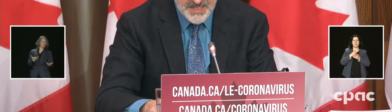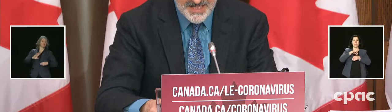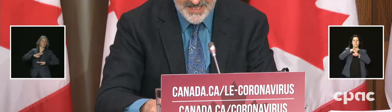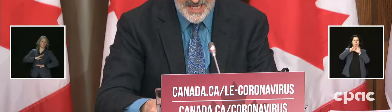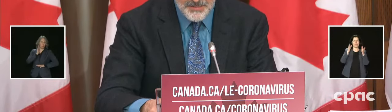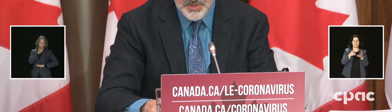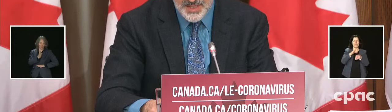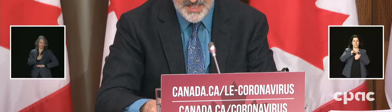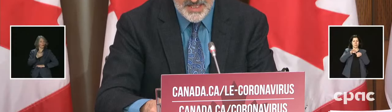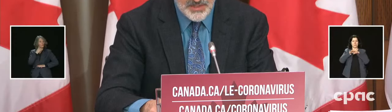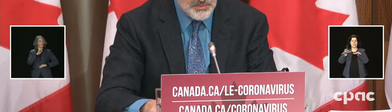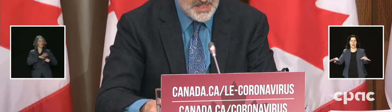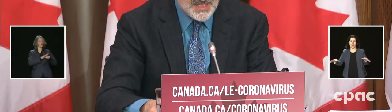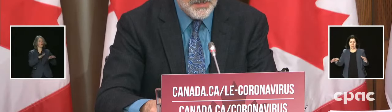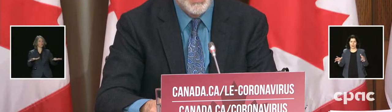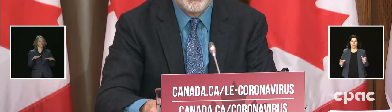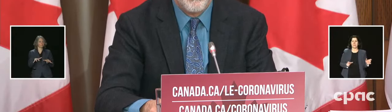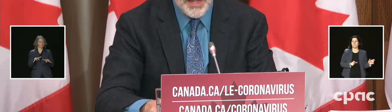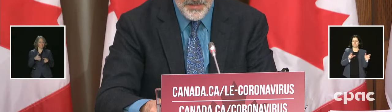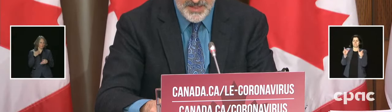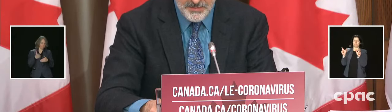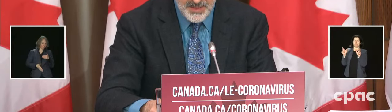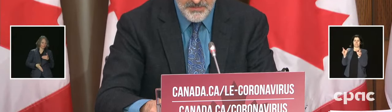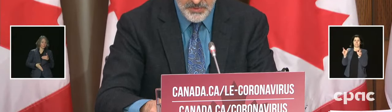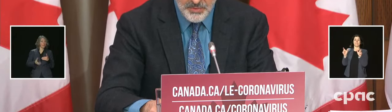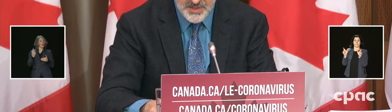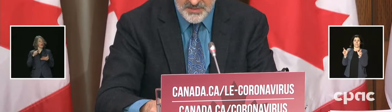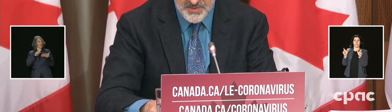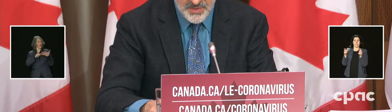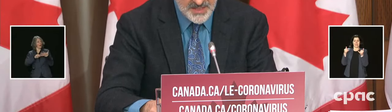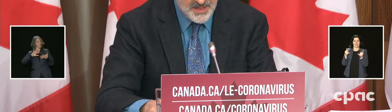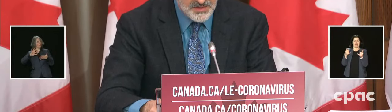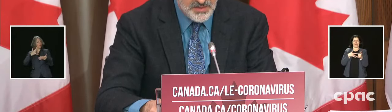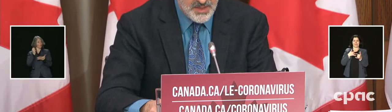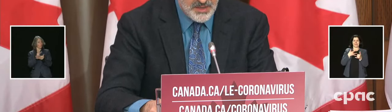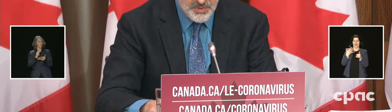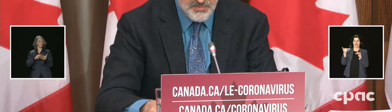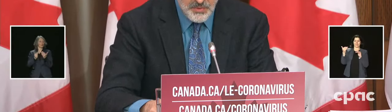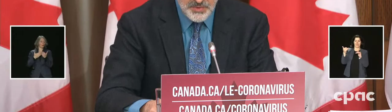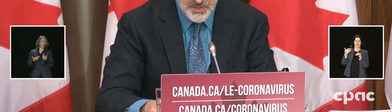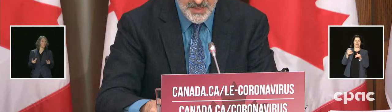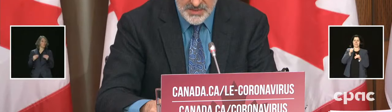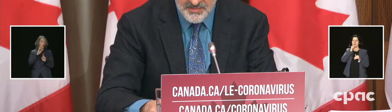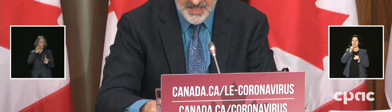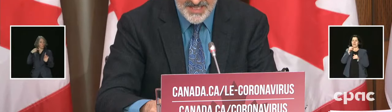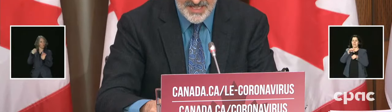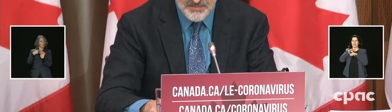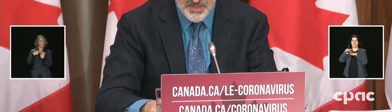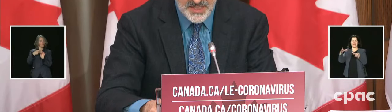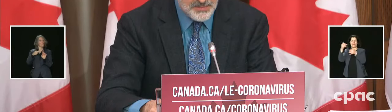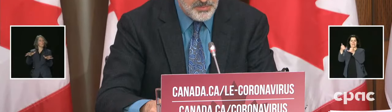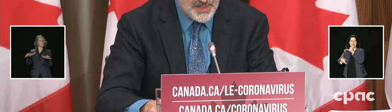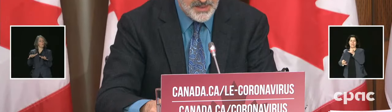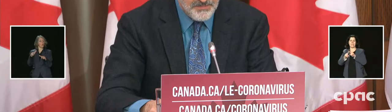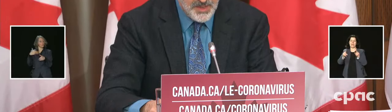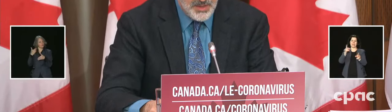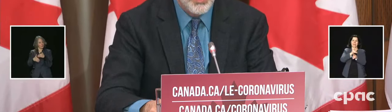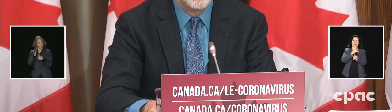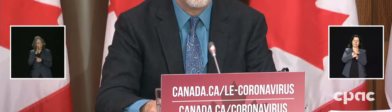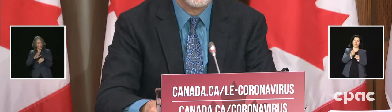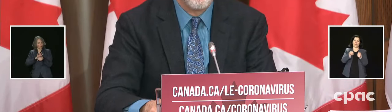Même si cette 5e autorisation nous laisse espérer la fin de la pandémie, d'autres défis nous attendent. Nous devons continuer à suivre les directives de santé